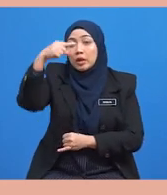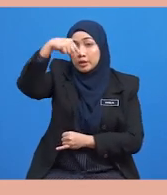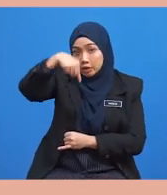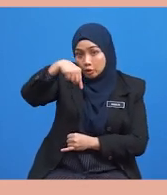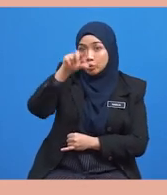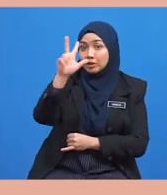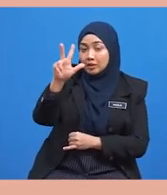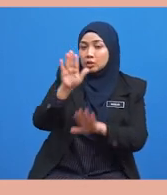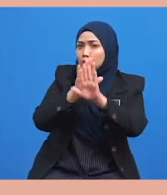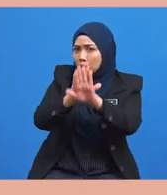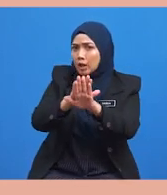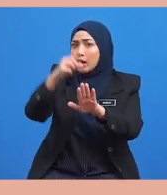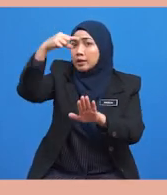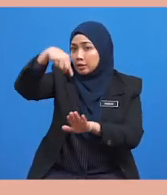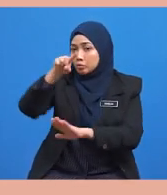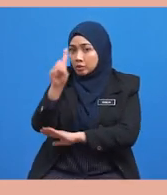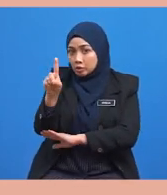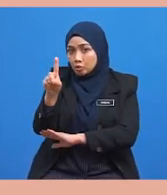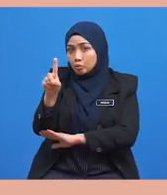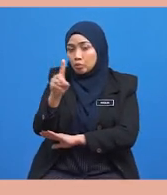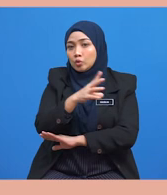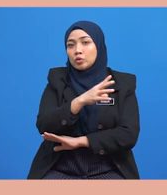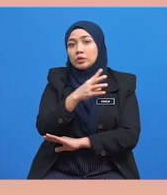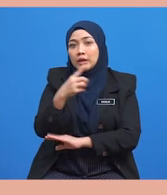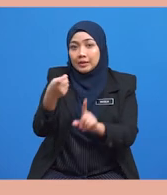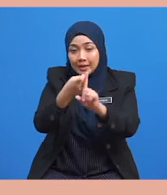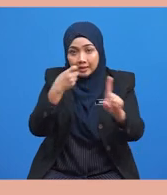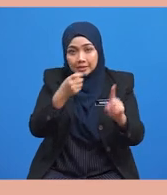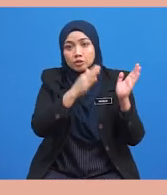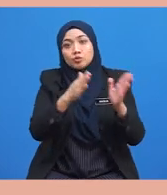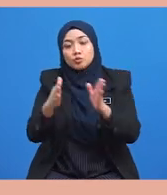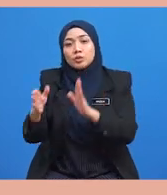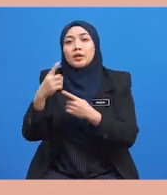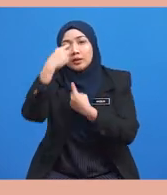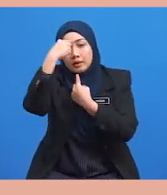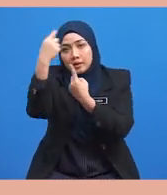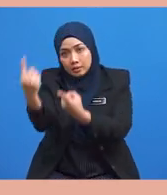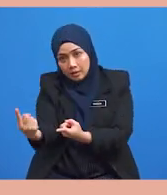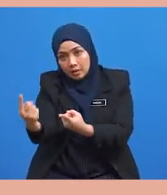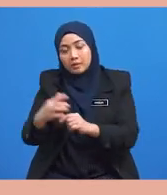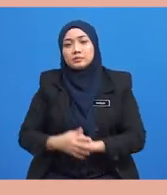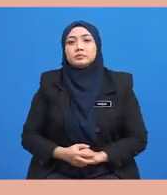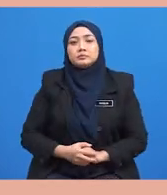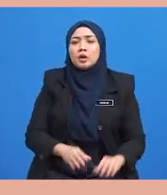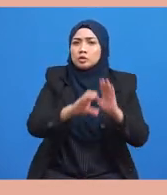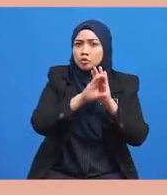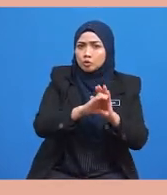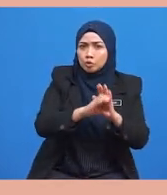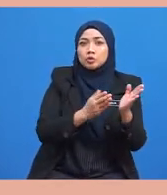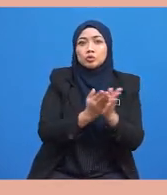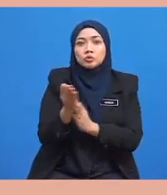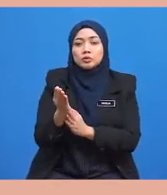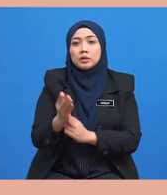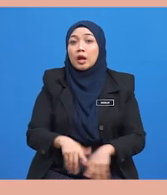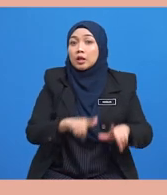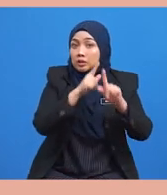Q3 tolak Q1 yang diperolehi daripada susunan data. Contoh seterusnya, kita akan menentukan